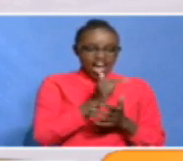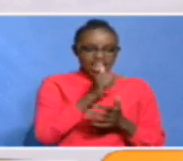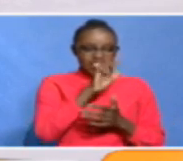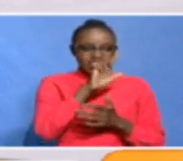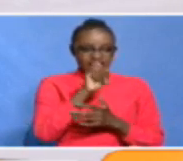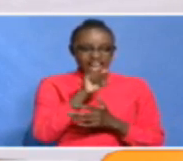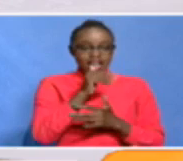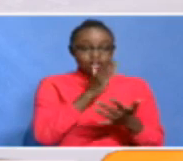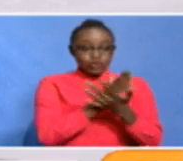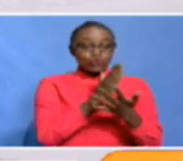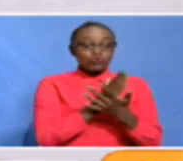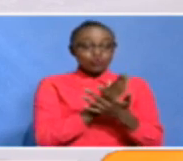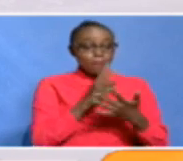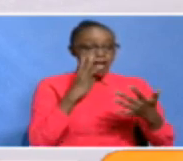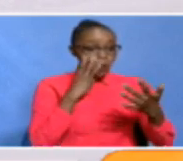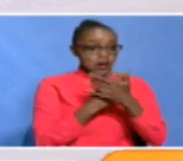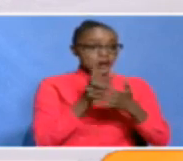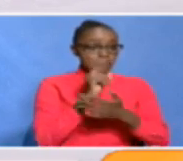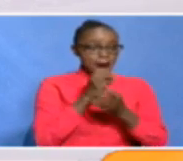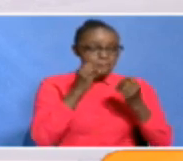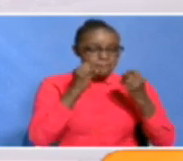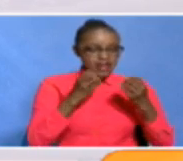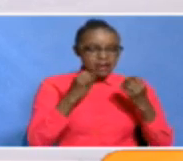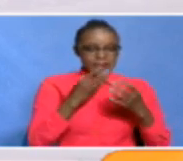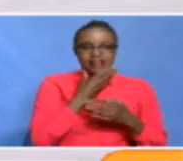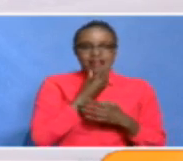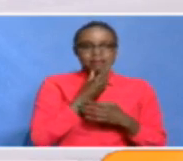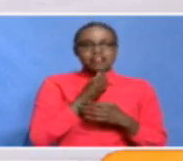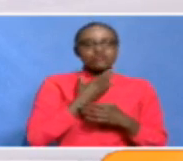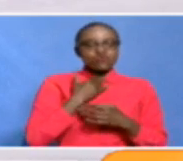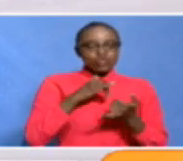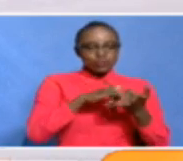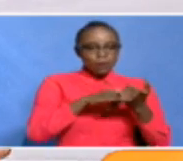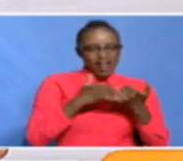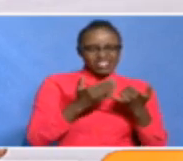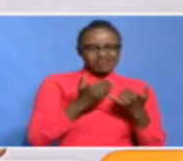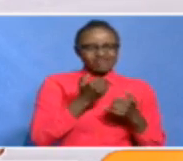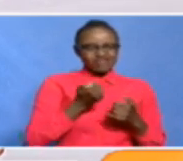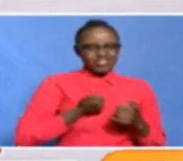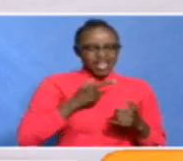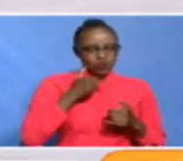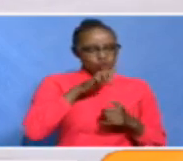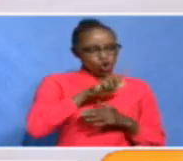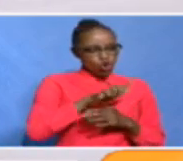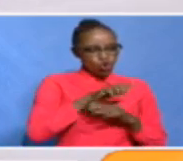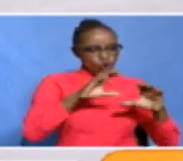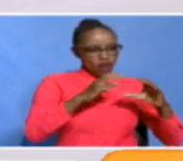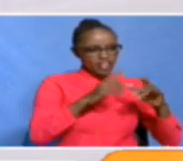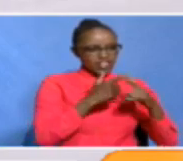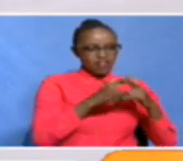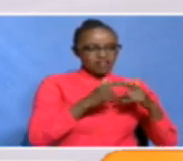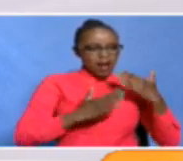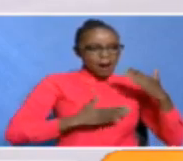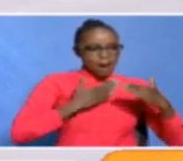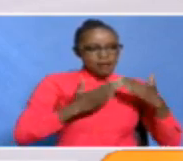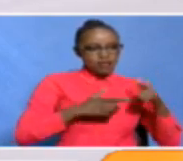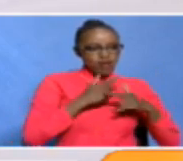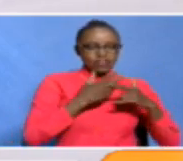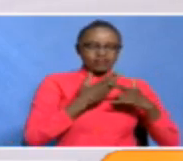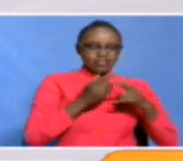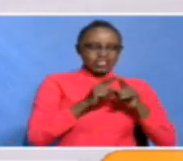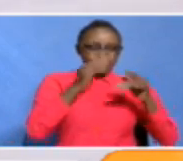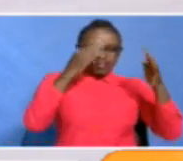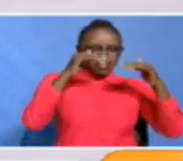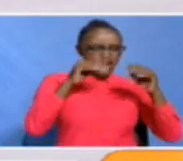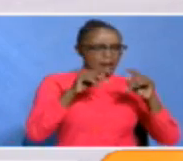ukweli nilioshuhudia. Wanaume wengi wa university wapenda kuwa wasichana ambao kidogo low class. Tabia za wasichana wa chuo kikuu ni mbovu